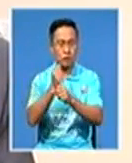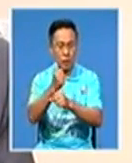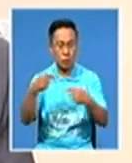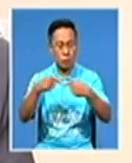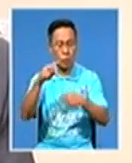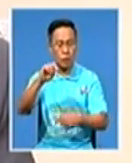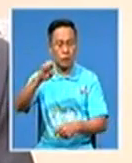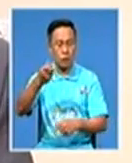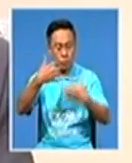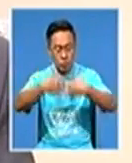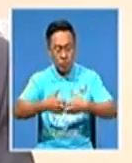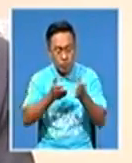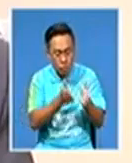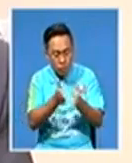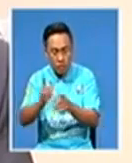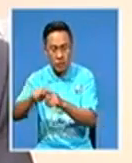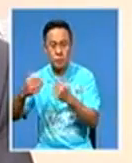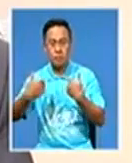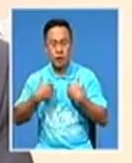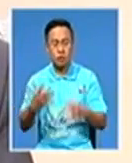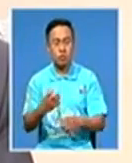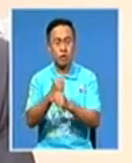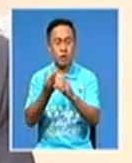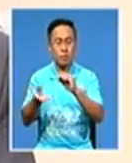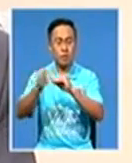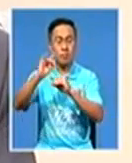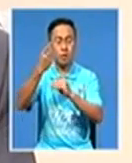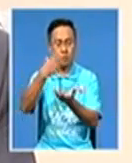นิคมอุตสาหกรรมเฉพาะทางได้ถ้ามีความคืบหน้ายัง